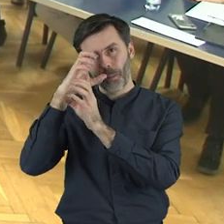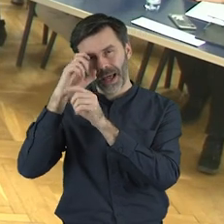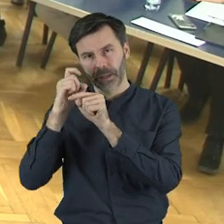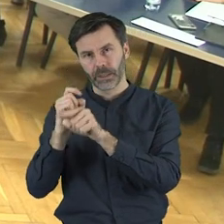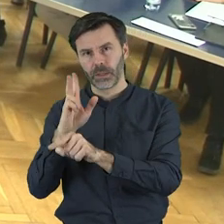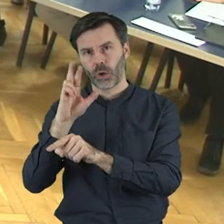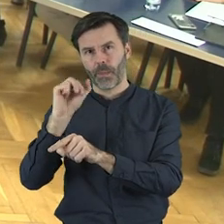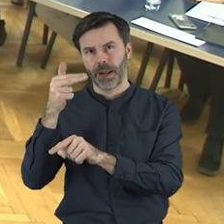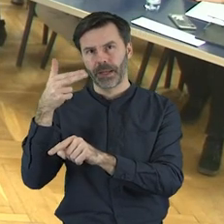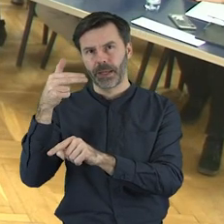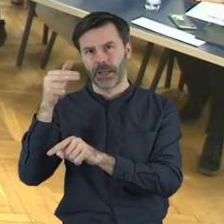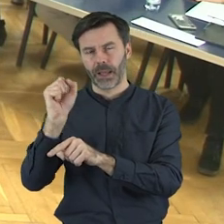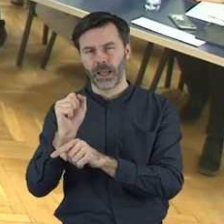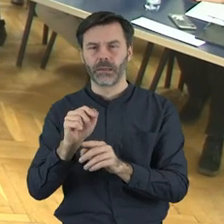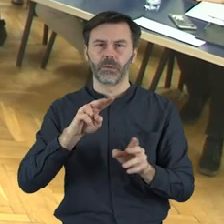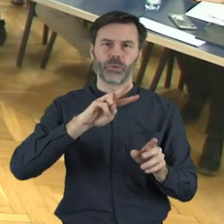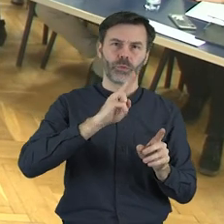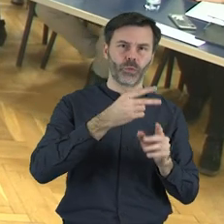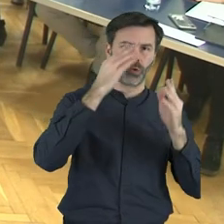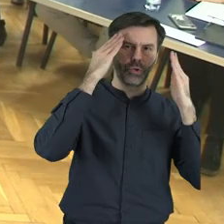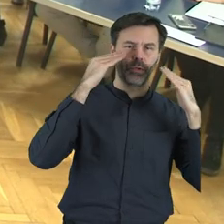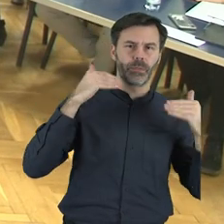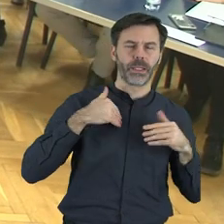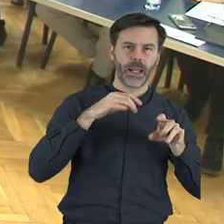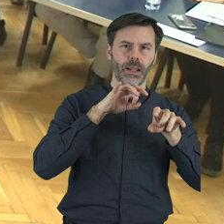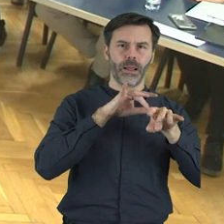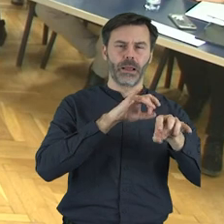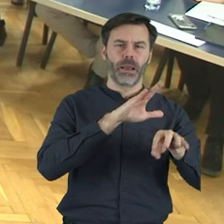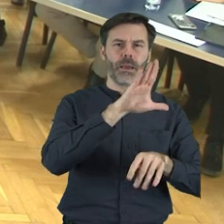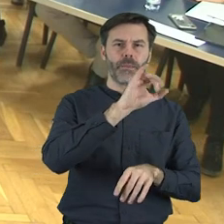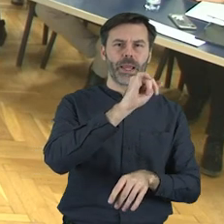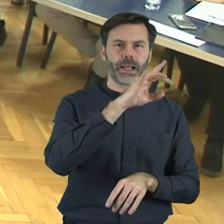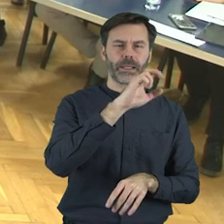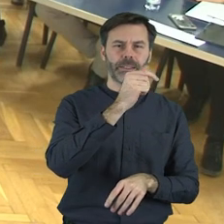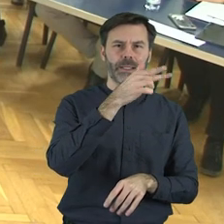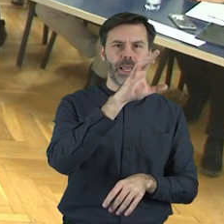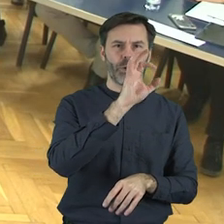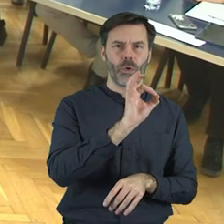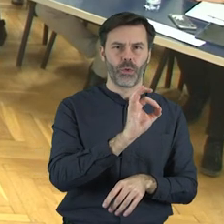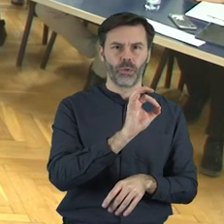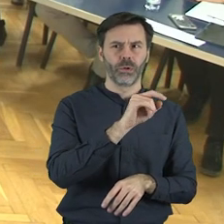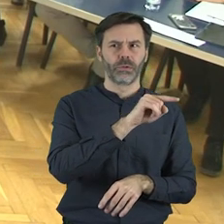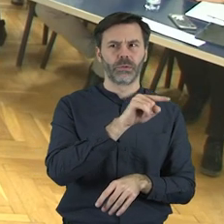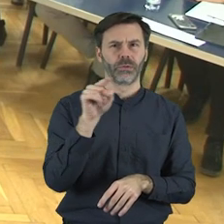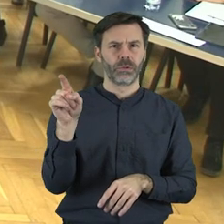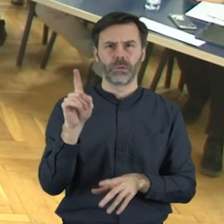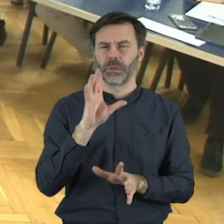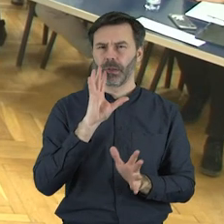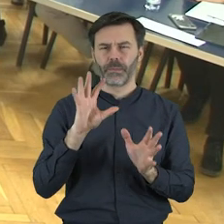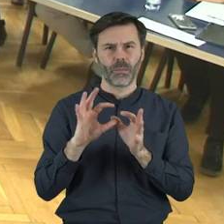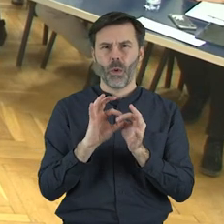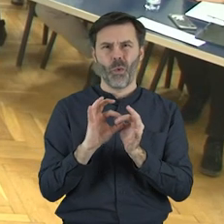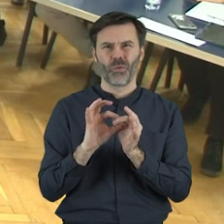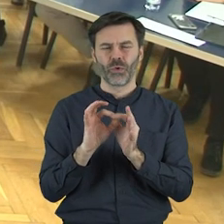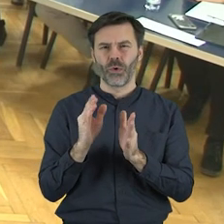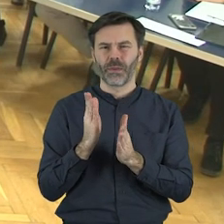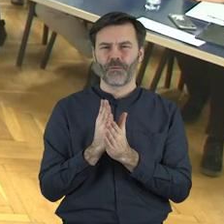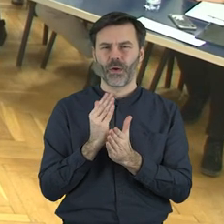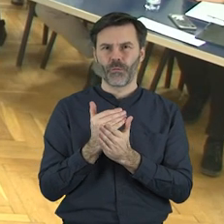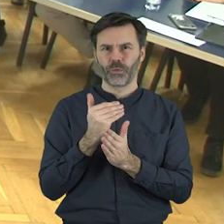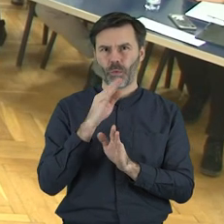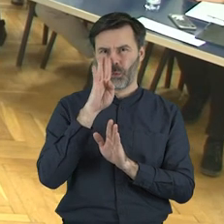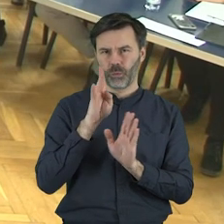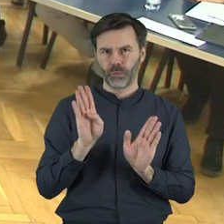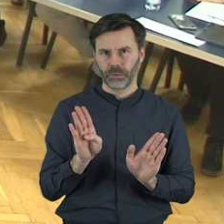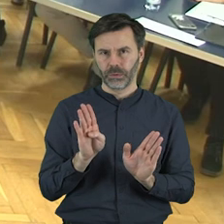ośrodkach niezwiązanych bezpośrednio z województwem, choćby na terenie Łodzi. Rodzi